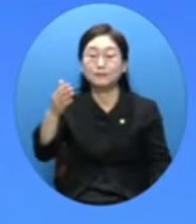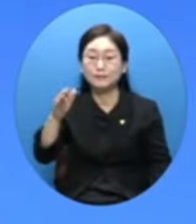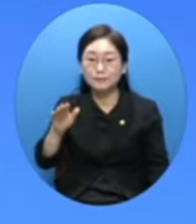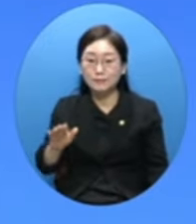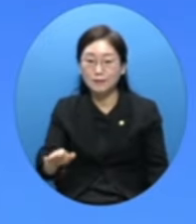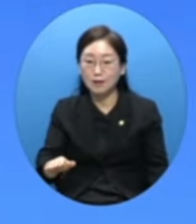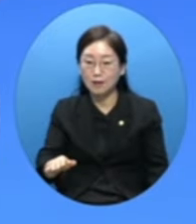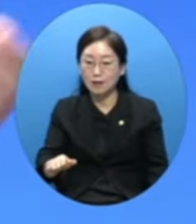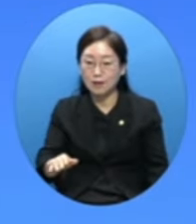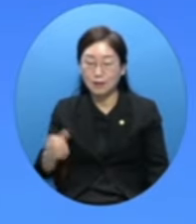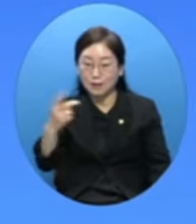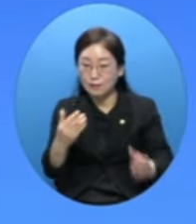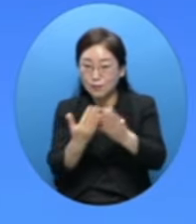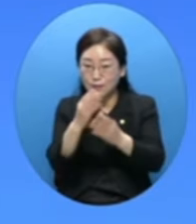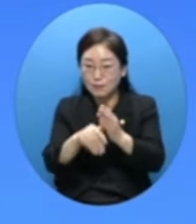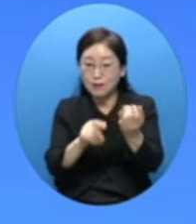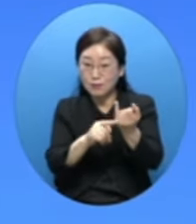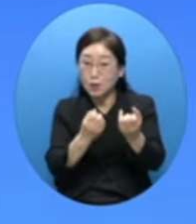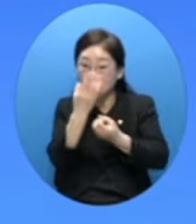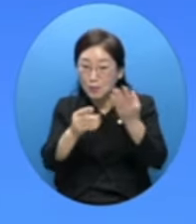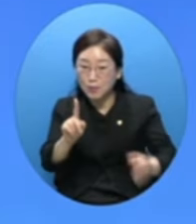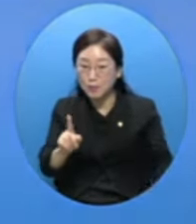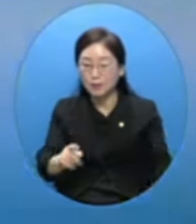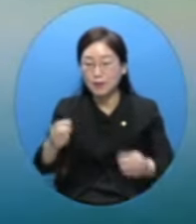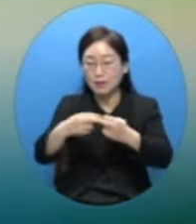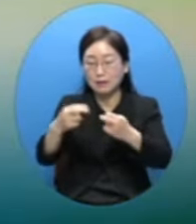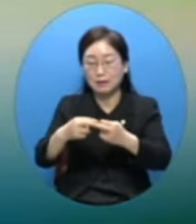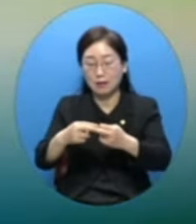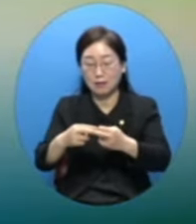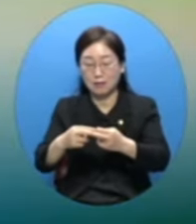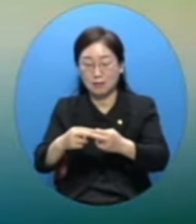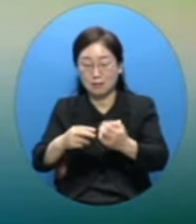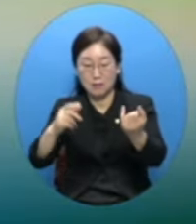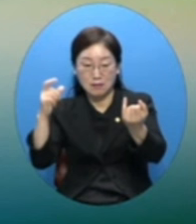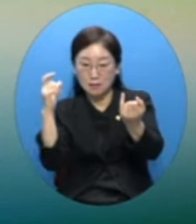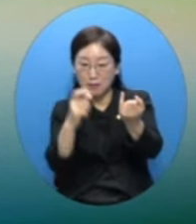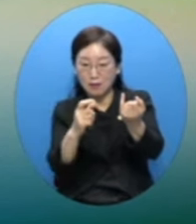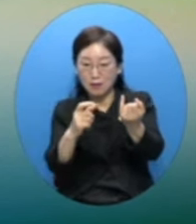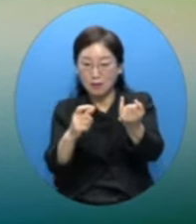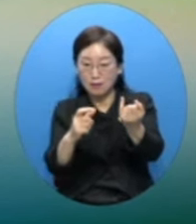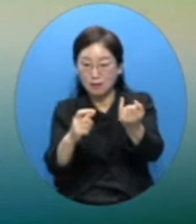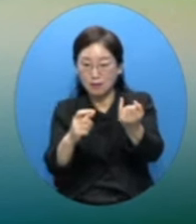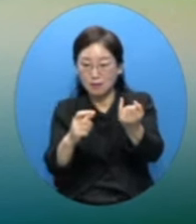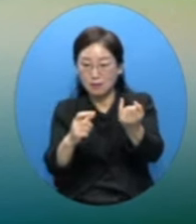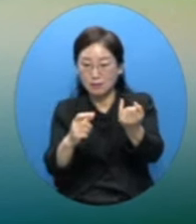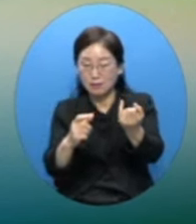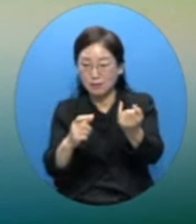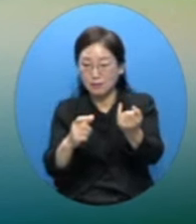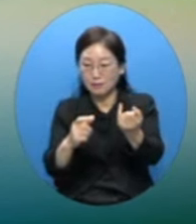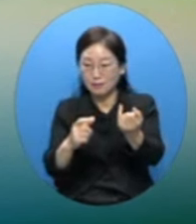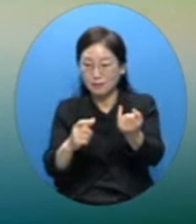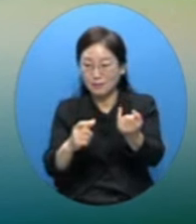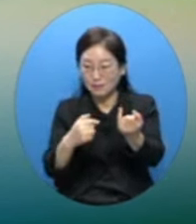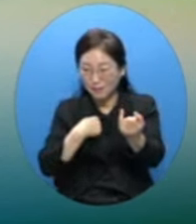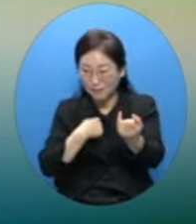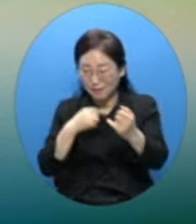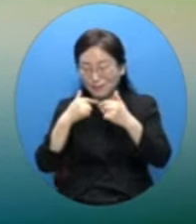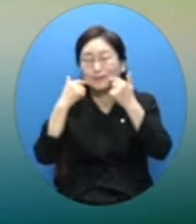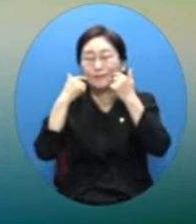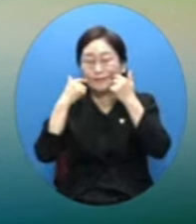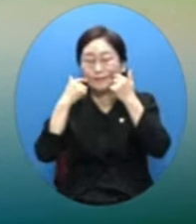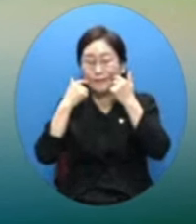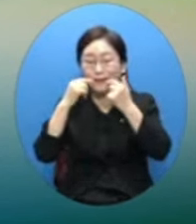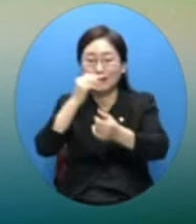그 제발 됐을 때 고백을 들어보세요 의사로부터 기대하지 않았던 소식을 들었을 때 저는 긴장을 풀고 웃었습니다